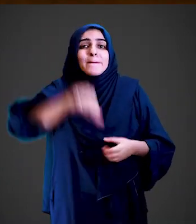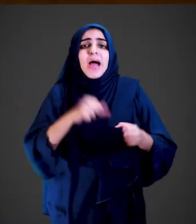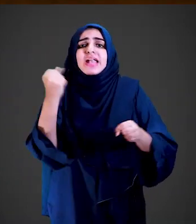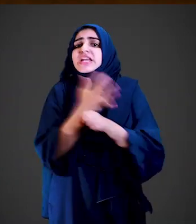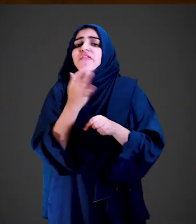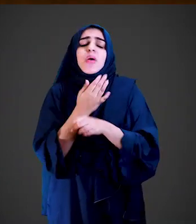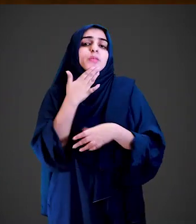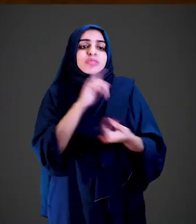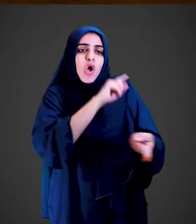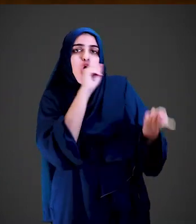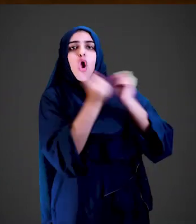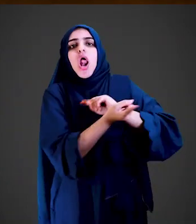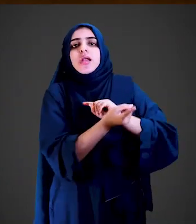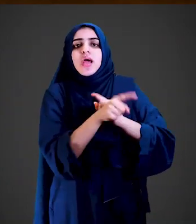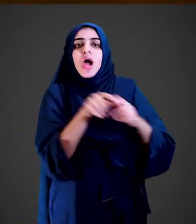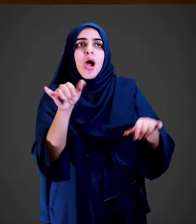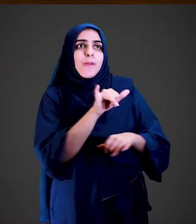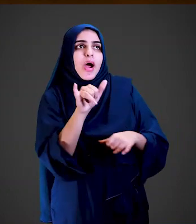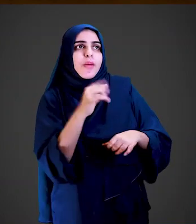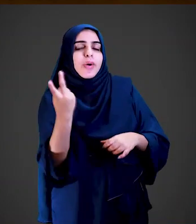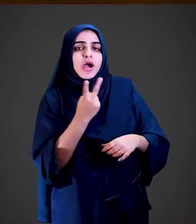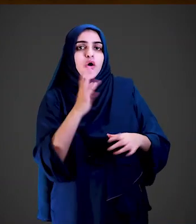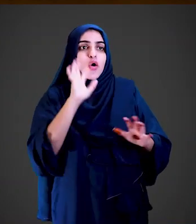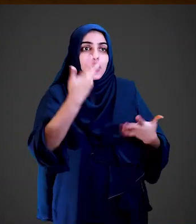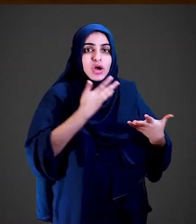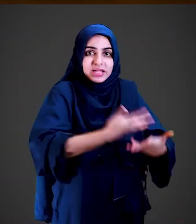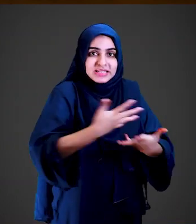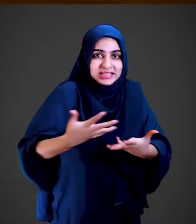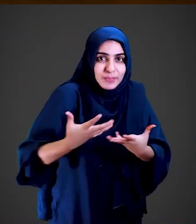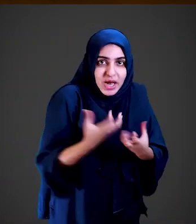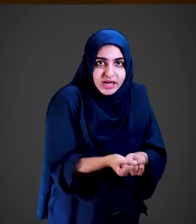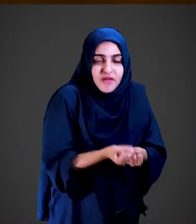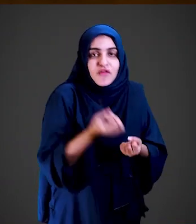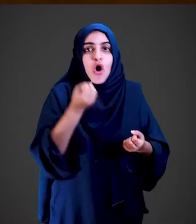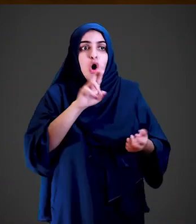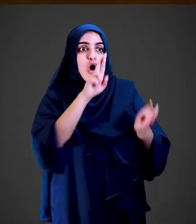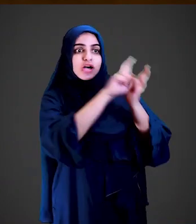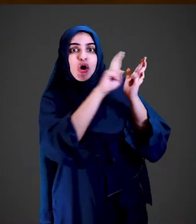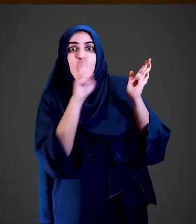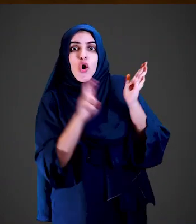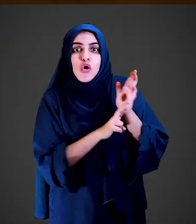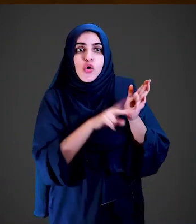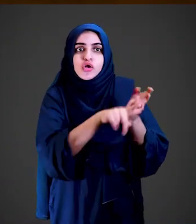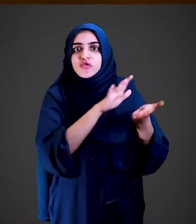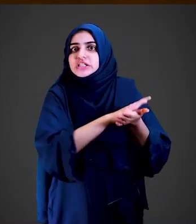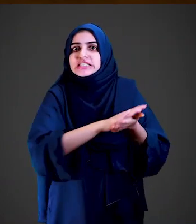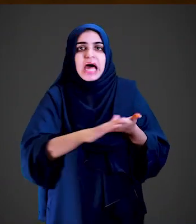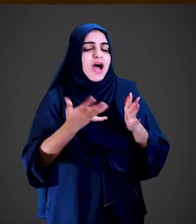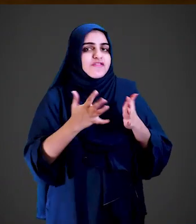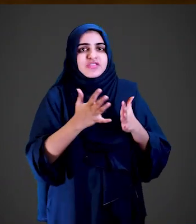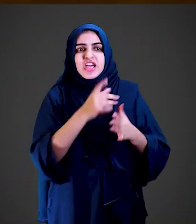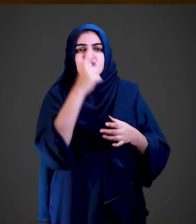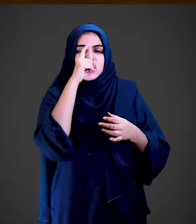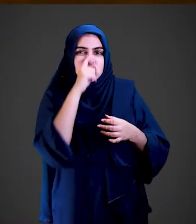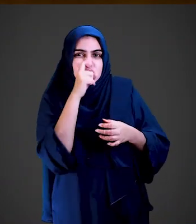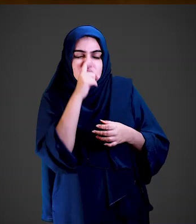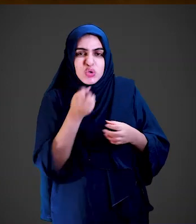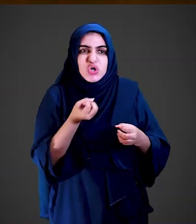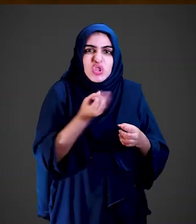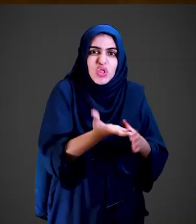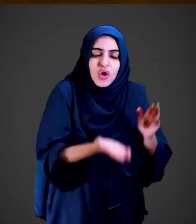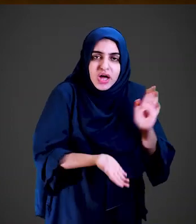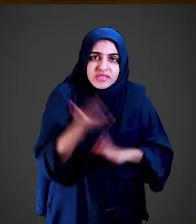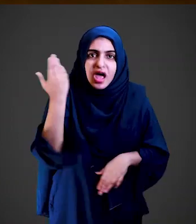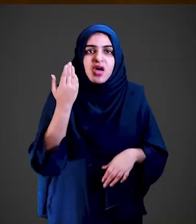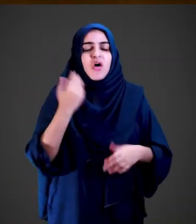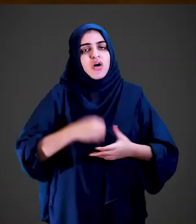اُلٹ چل رہی ہوتی ہیں پیسے کا قانون کے خلاف استعمال ہو رہا ہوتا ہے وسائل کا قانون کے خلاف استعمال ہو